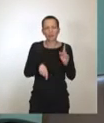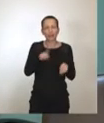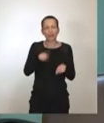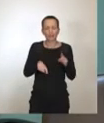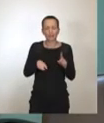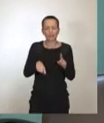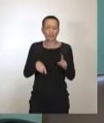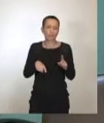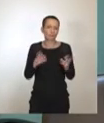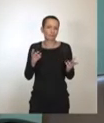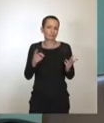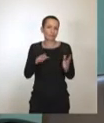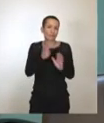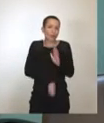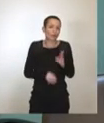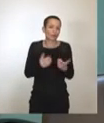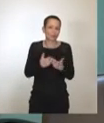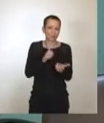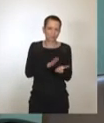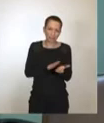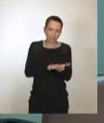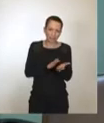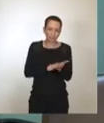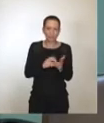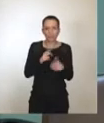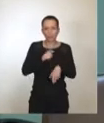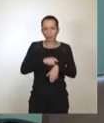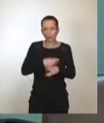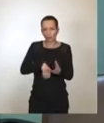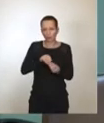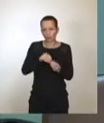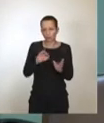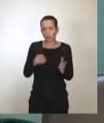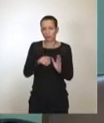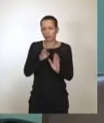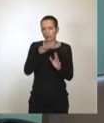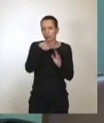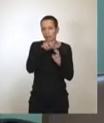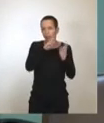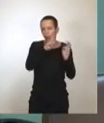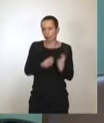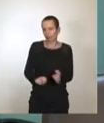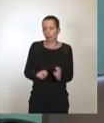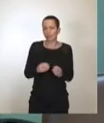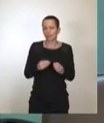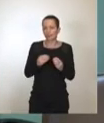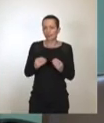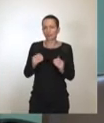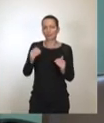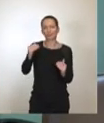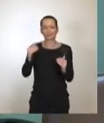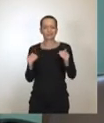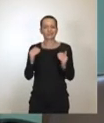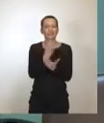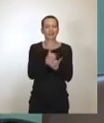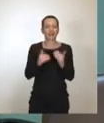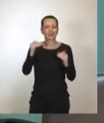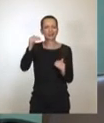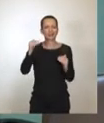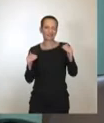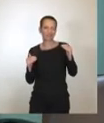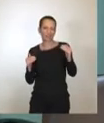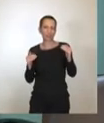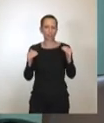d'habitude, notamment les primes, les heures sup, c'est cela qui a fait que l'écart entre les salaires hommes et femmes se sont